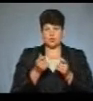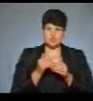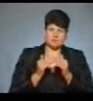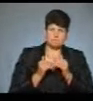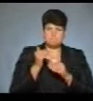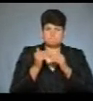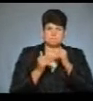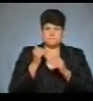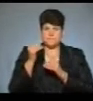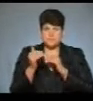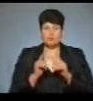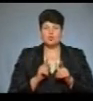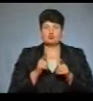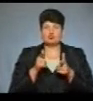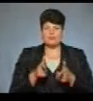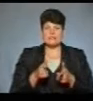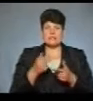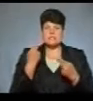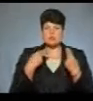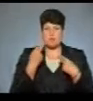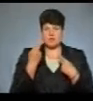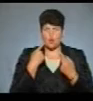просунутися вперед і поступити на стоматолога.